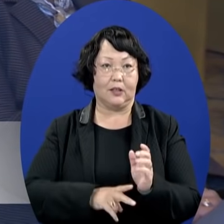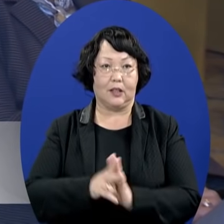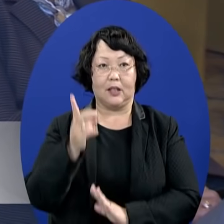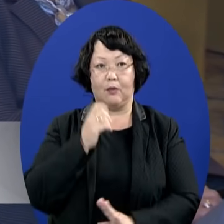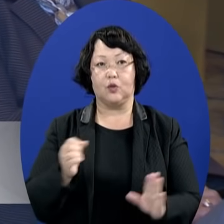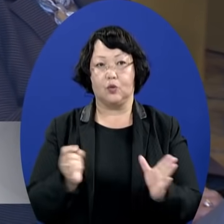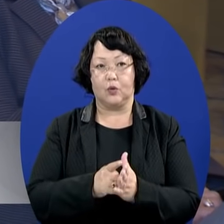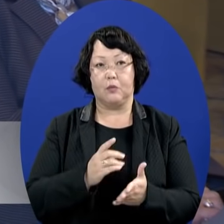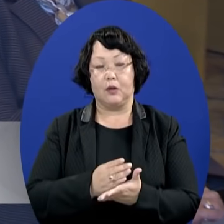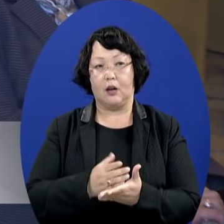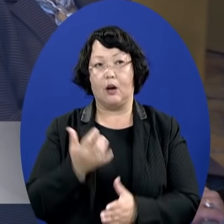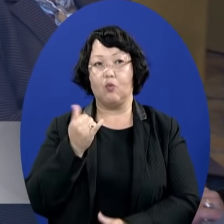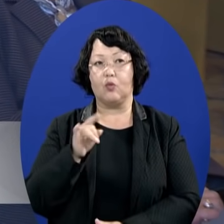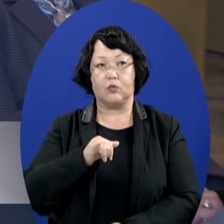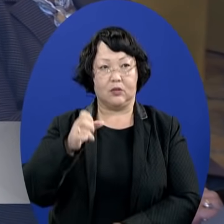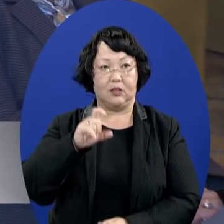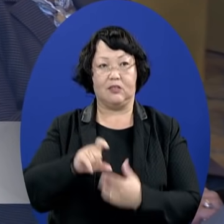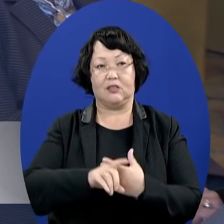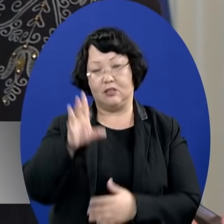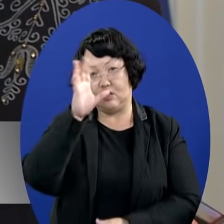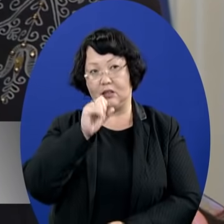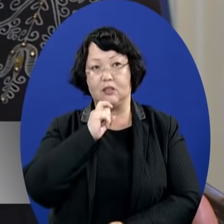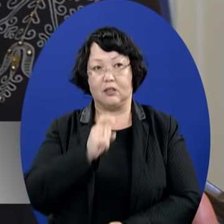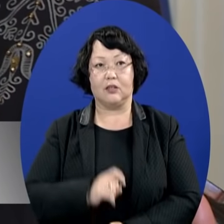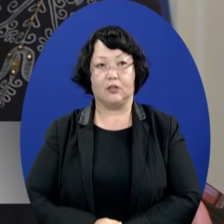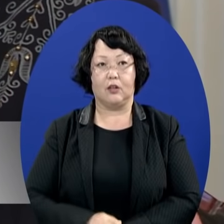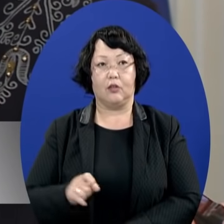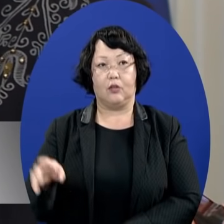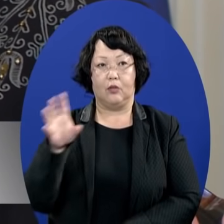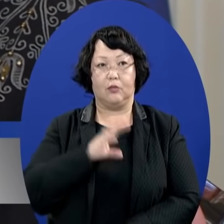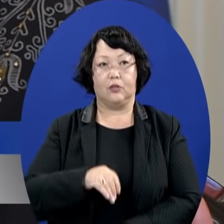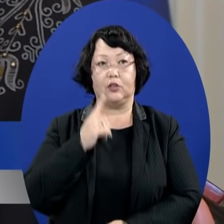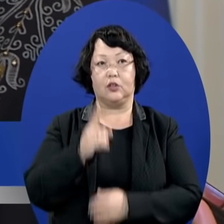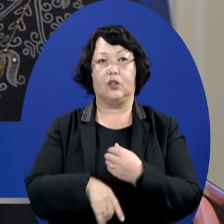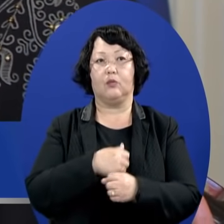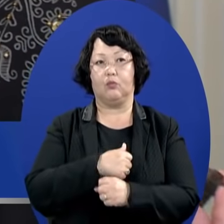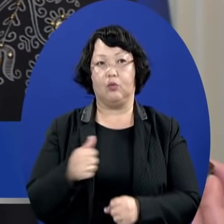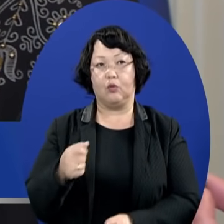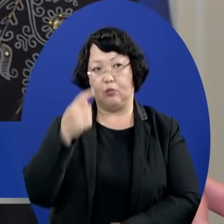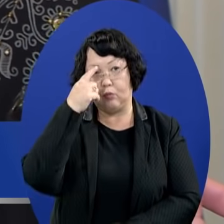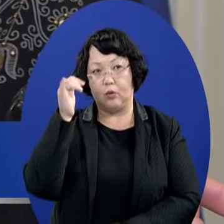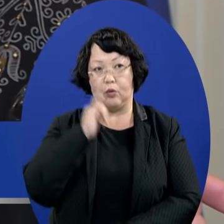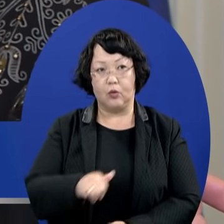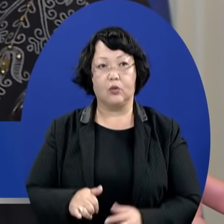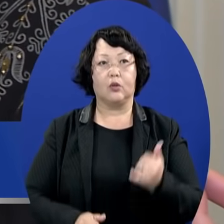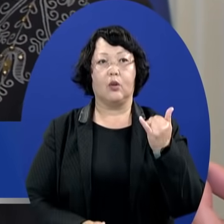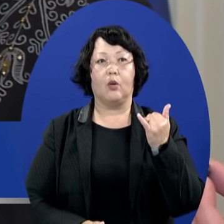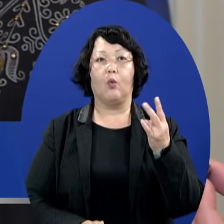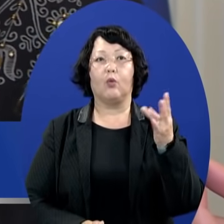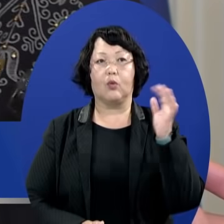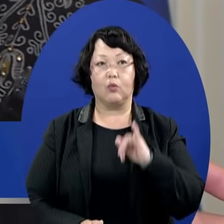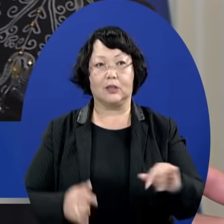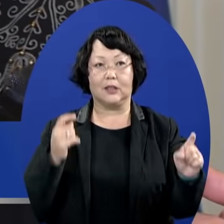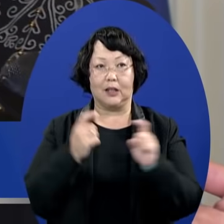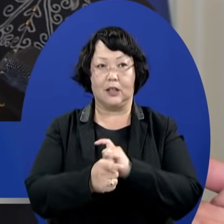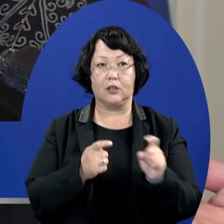чухал байгаа тухай Унгарын элчин сайд ярьж байна. Одоо бид нэр жил болгон Монгол-Унгар харилцаанд